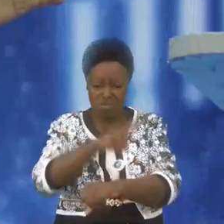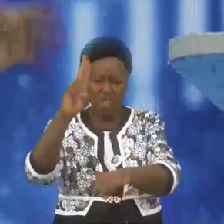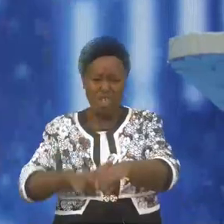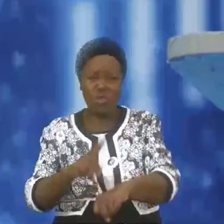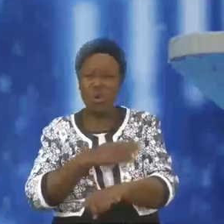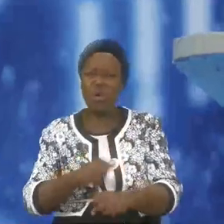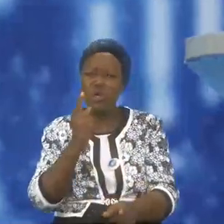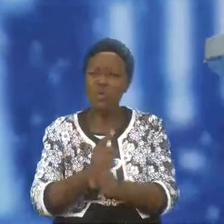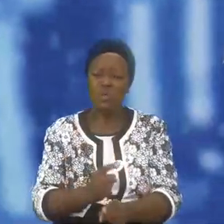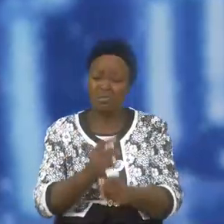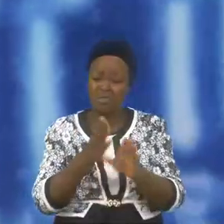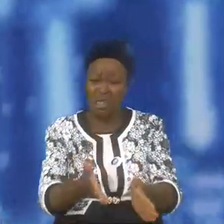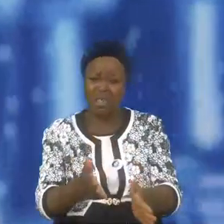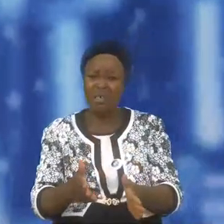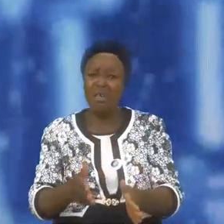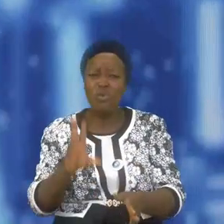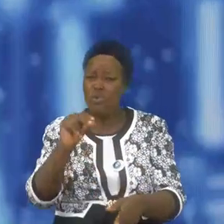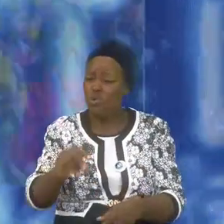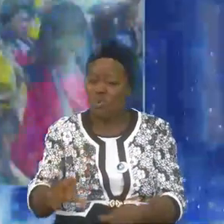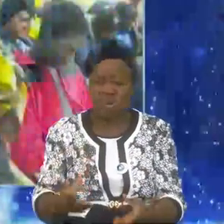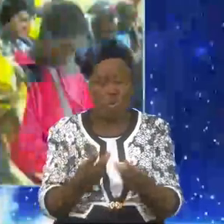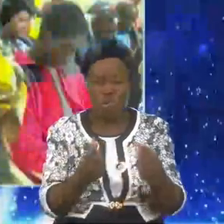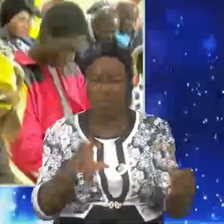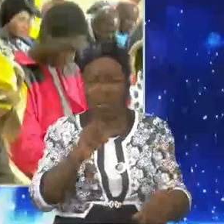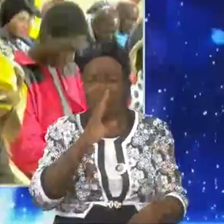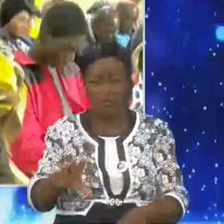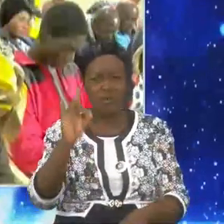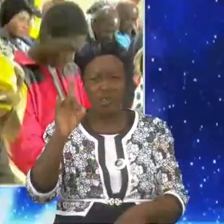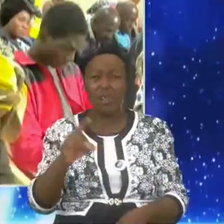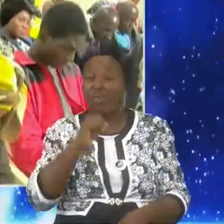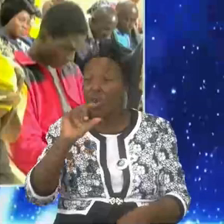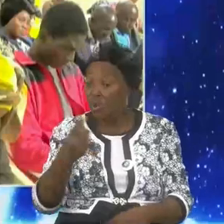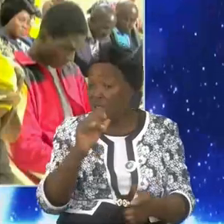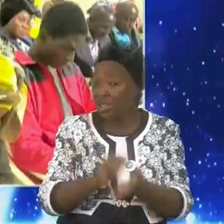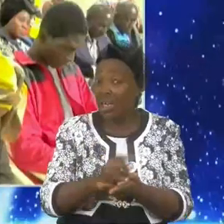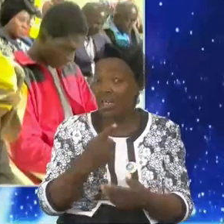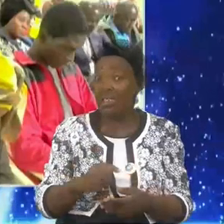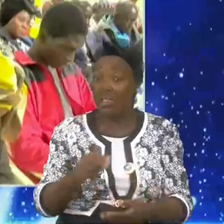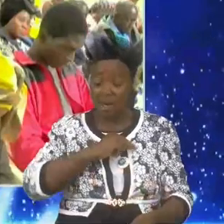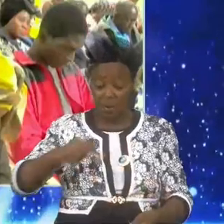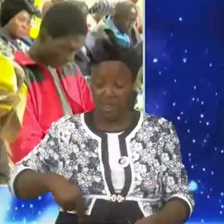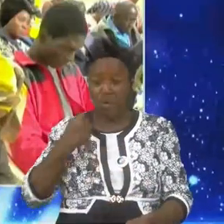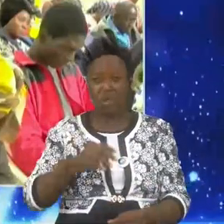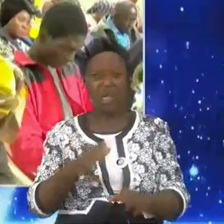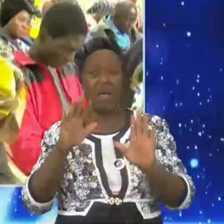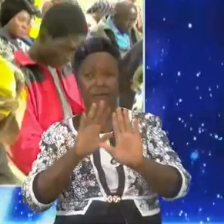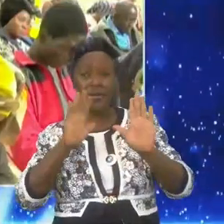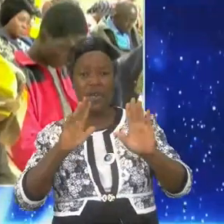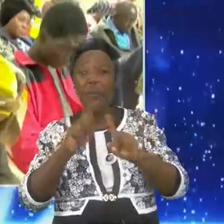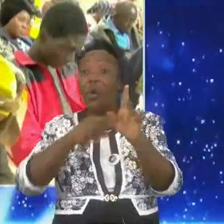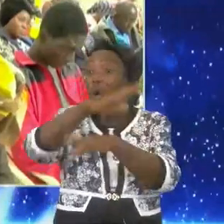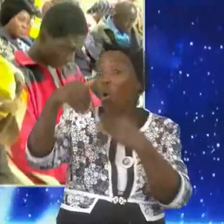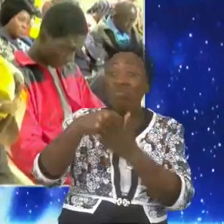était à un arrêt. Non seulement que Nebuchadnezzar avait peur, mais les magiciens, leurs familles, tous